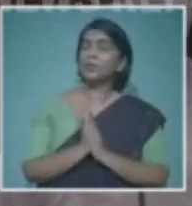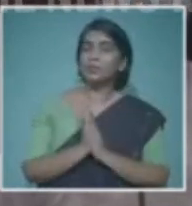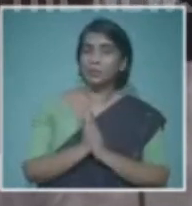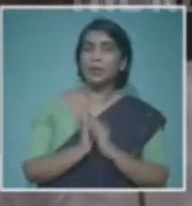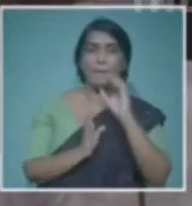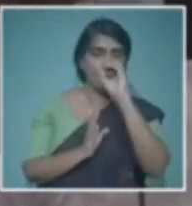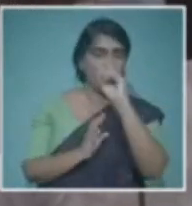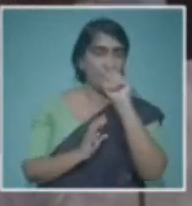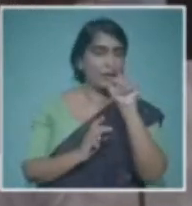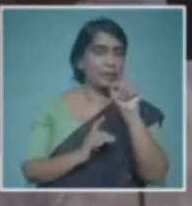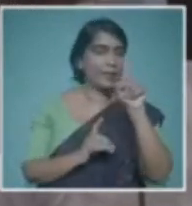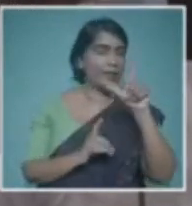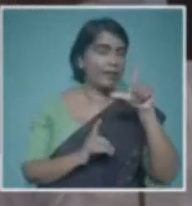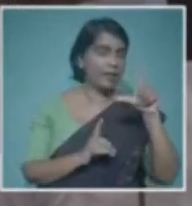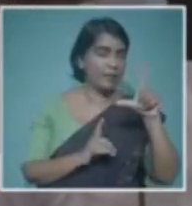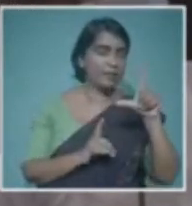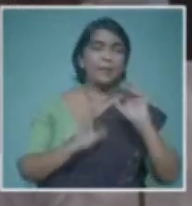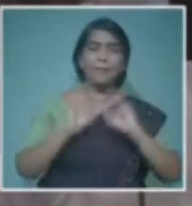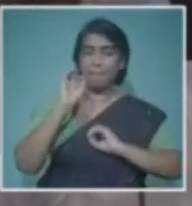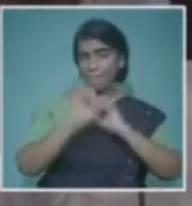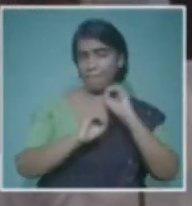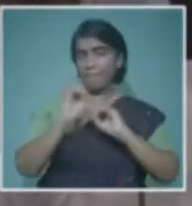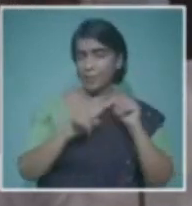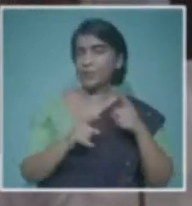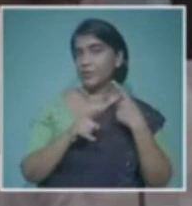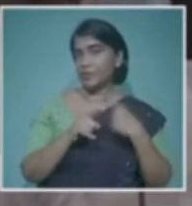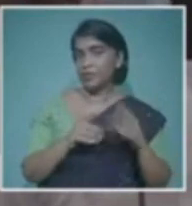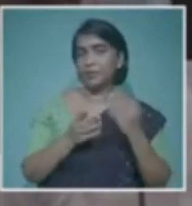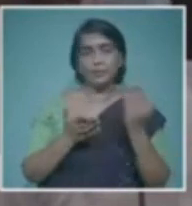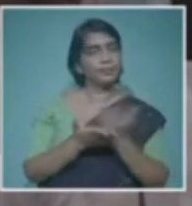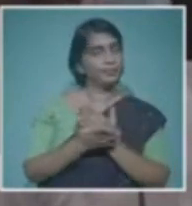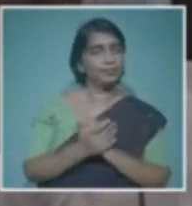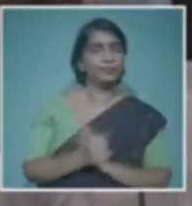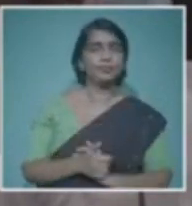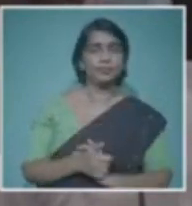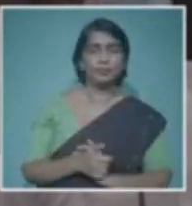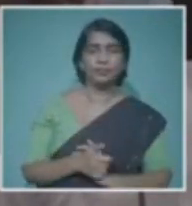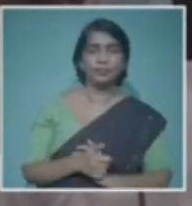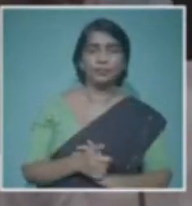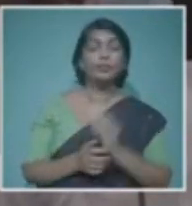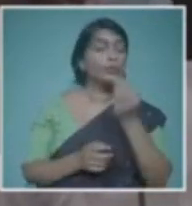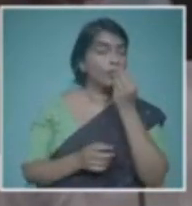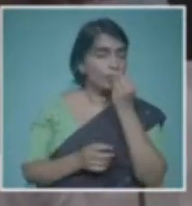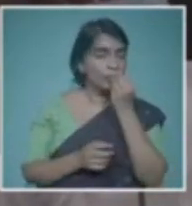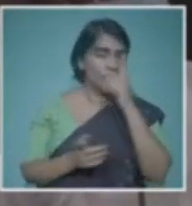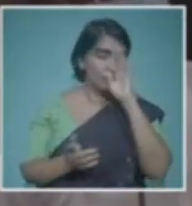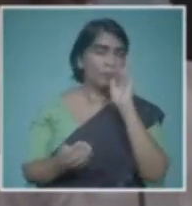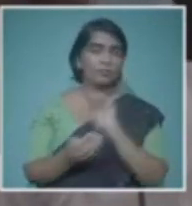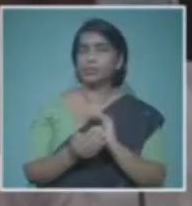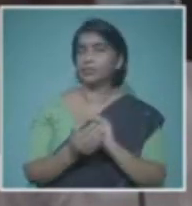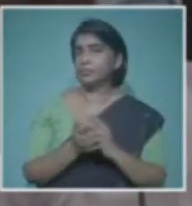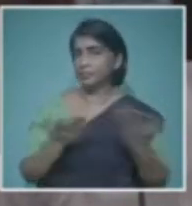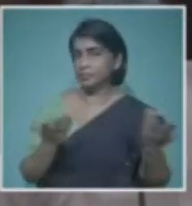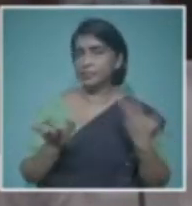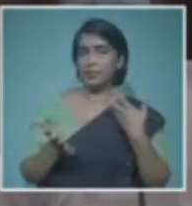අයවැයෙන්ම 0.17% ප්‍රතිශතයක් තමයි වෙන් වෙලා තියෙන්නේ. ආහාර